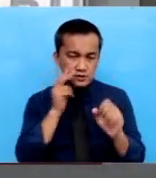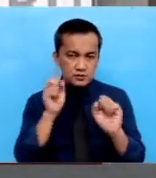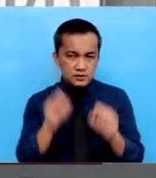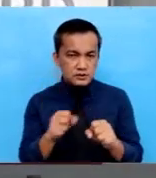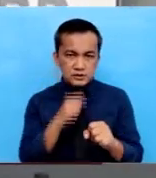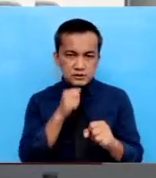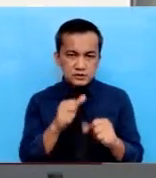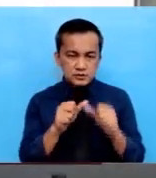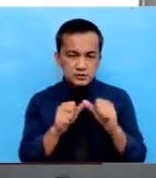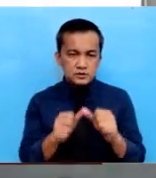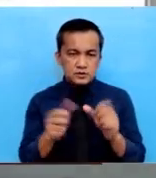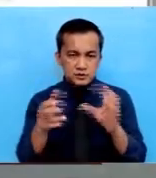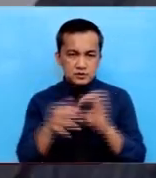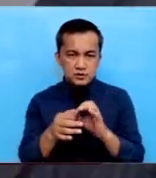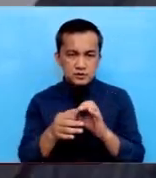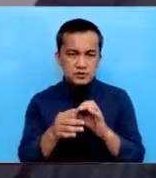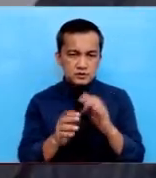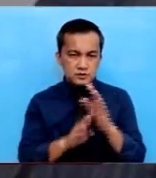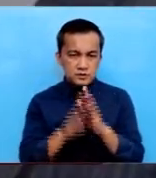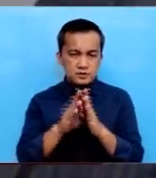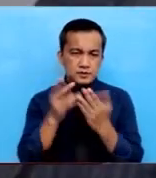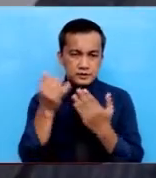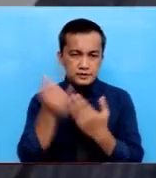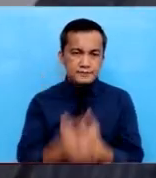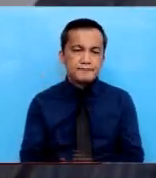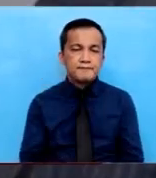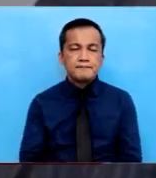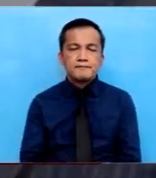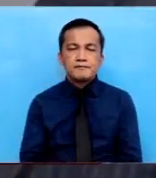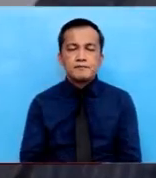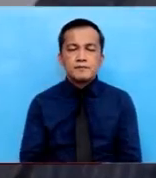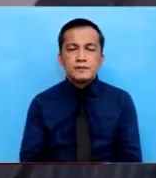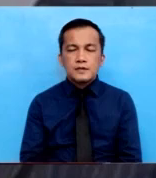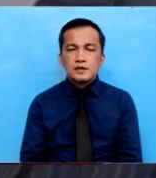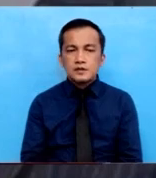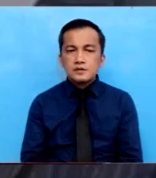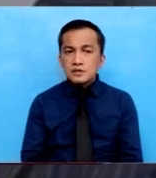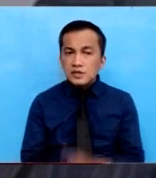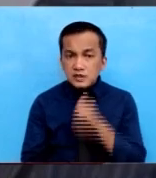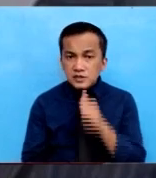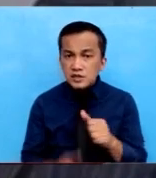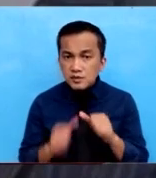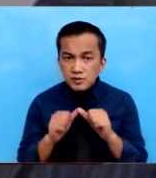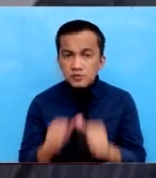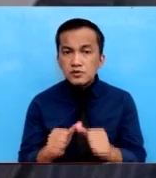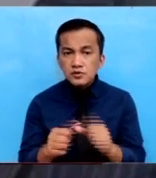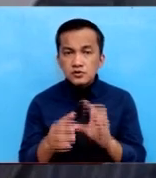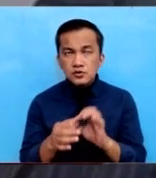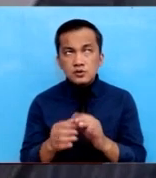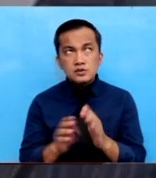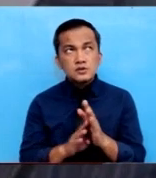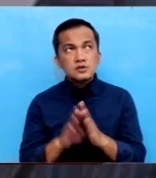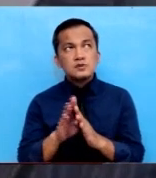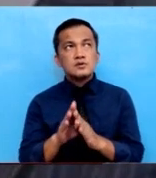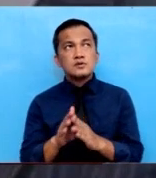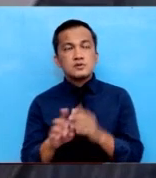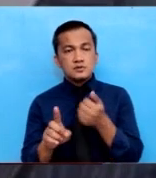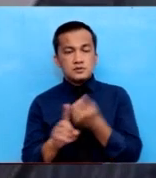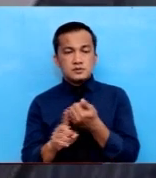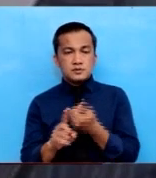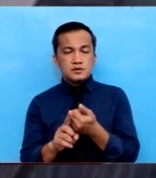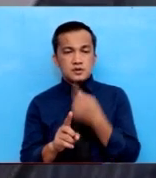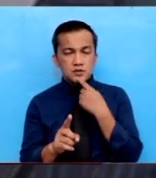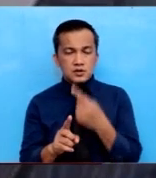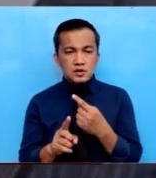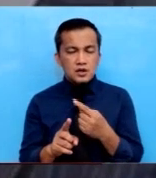ang joint development project. Kung hindi man matuloy ang joint development, mag-decide yung susunod na administration